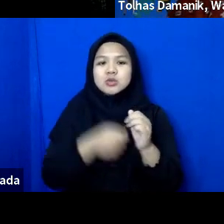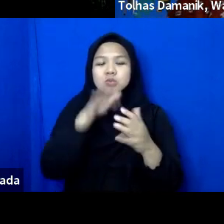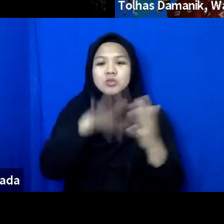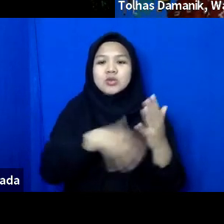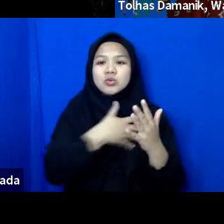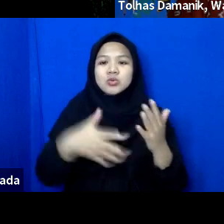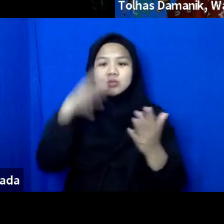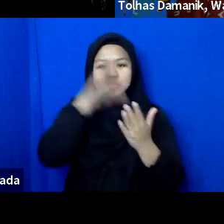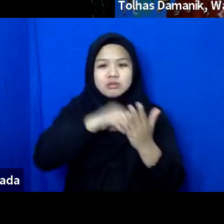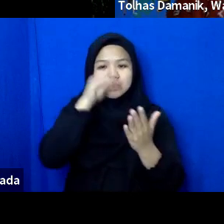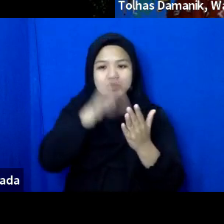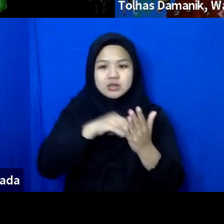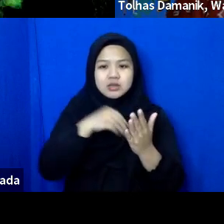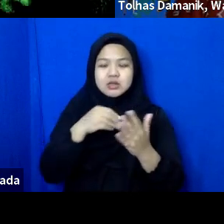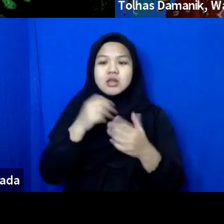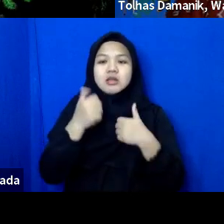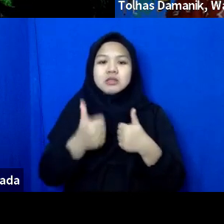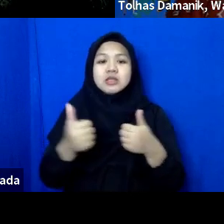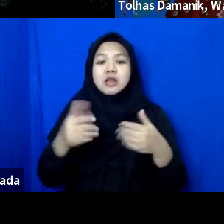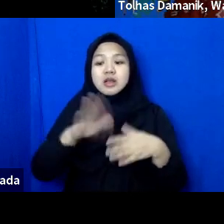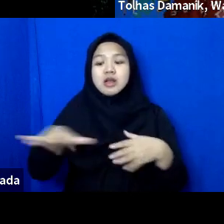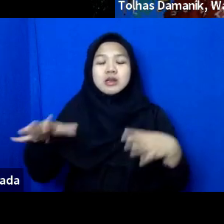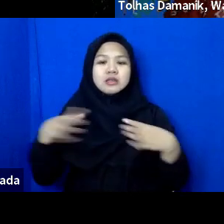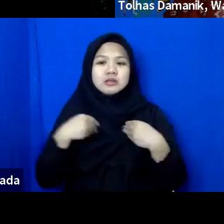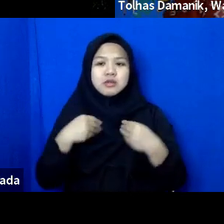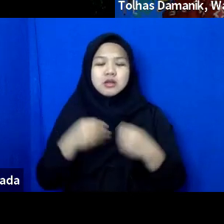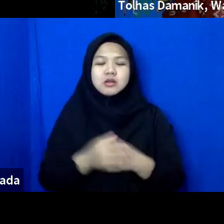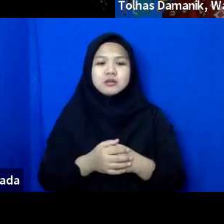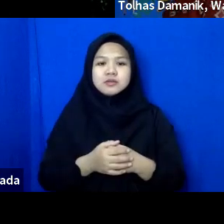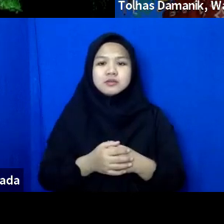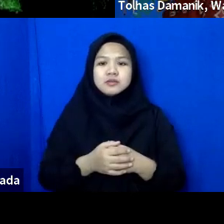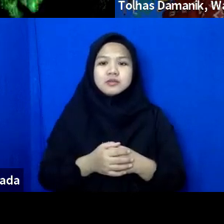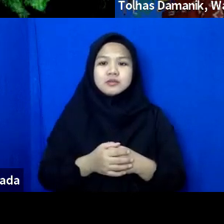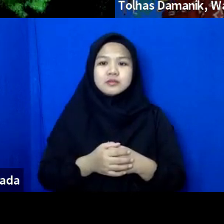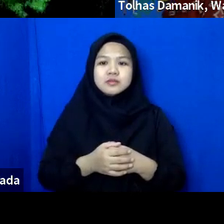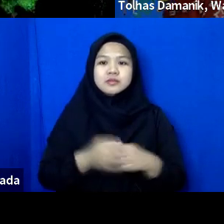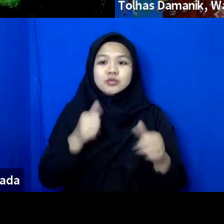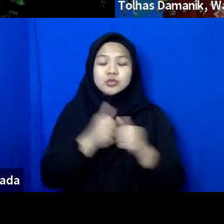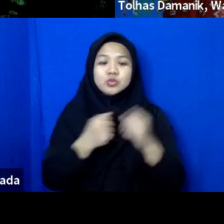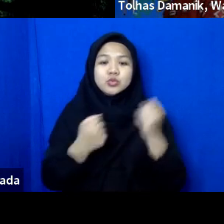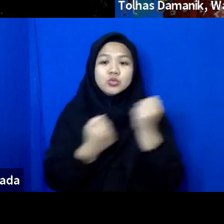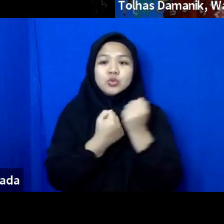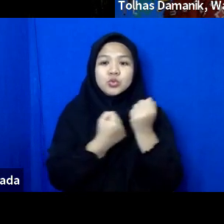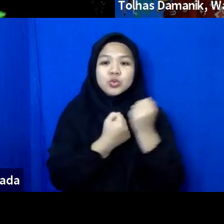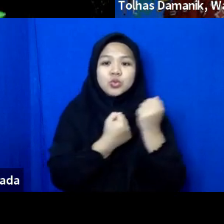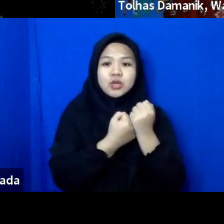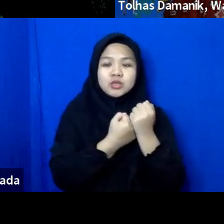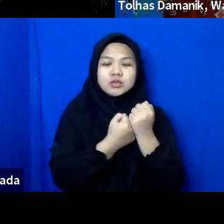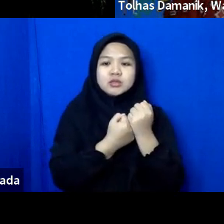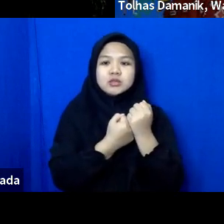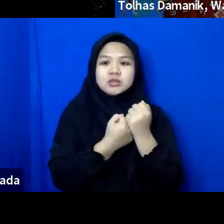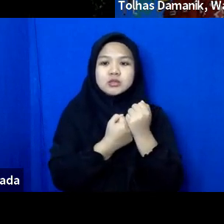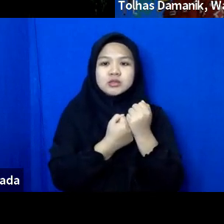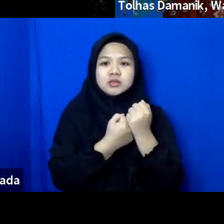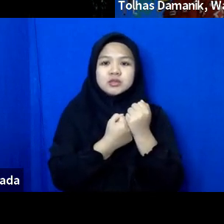pelajaran sehingga dapat diterima oleh anak-anak kemudian dukungan eh apa